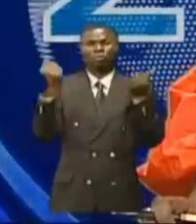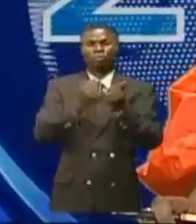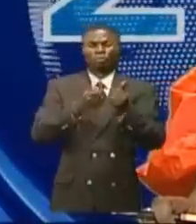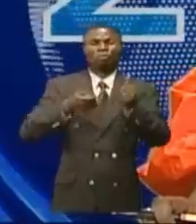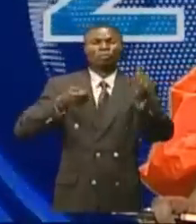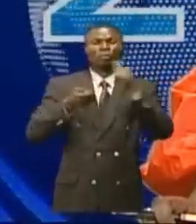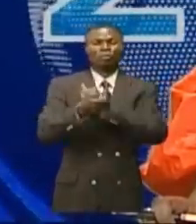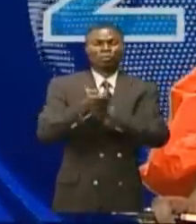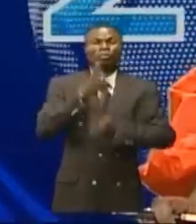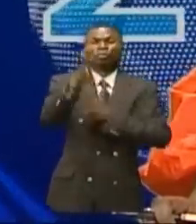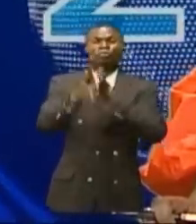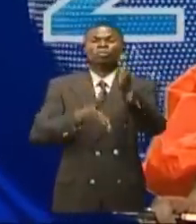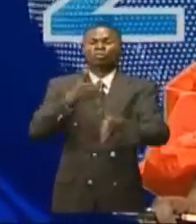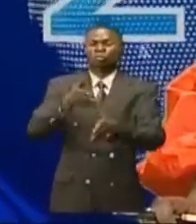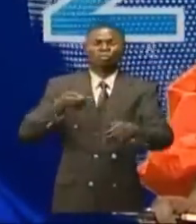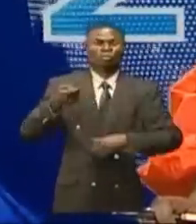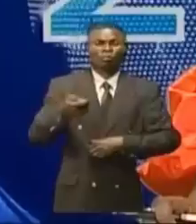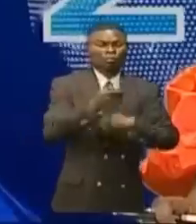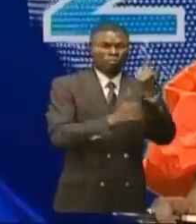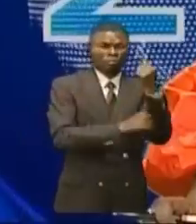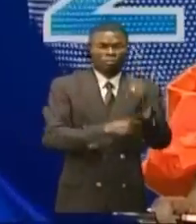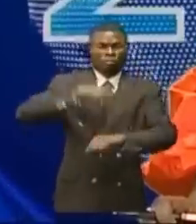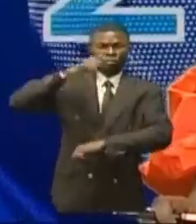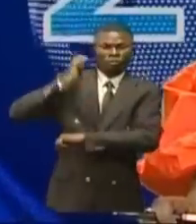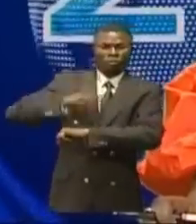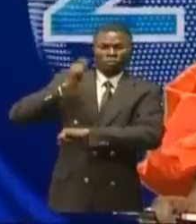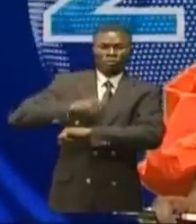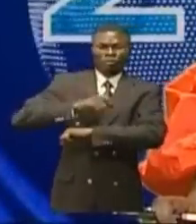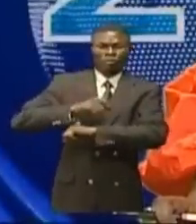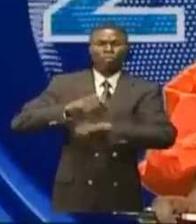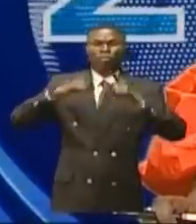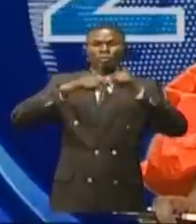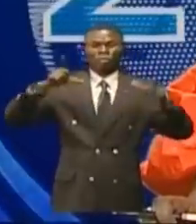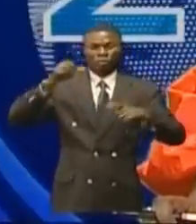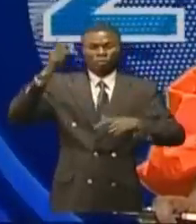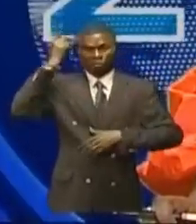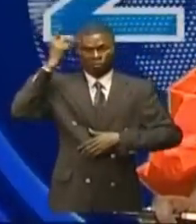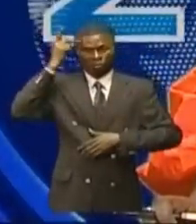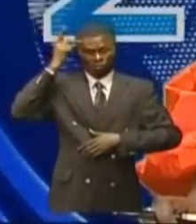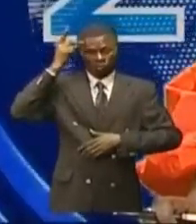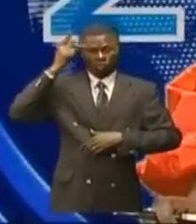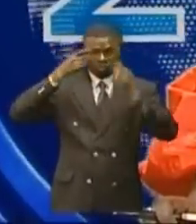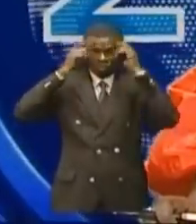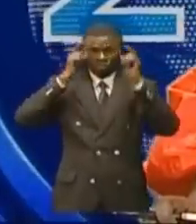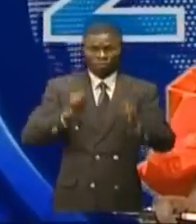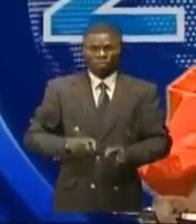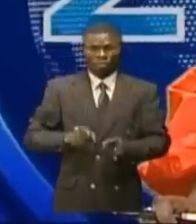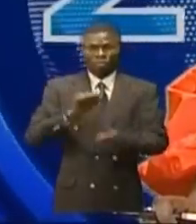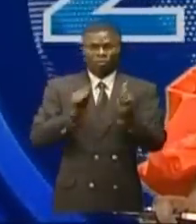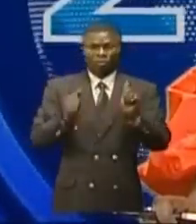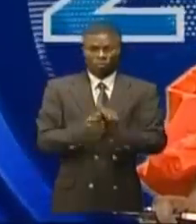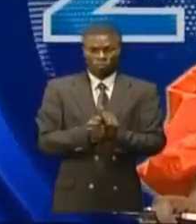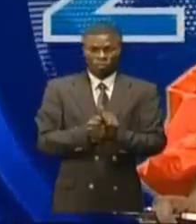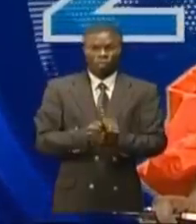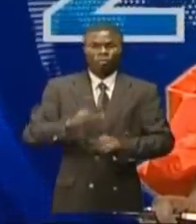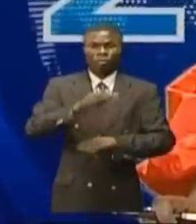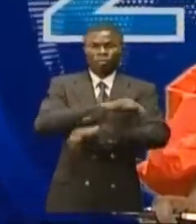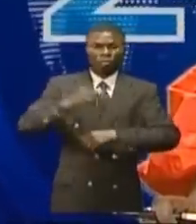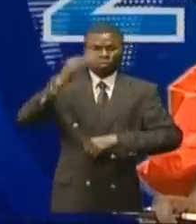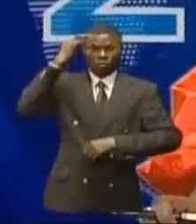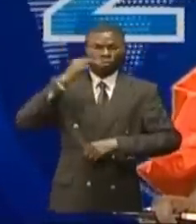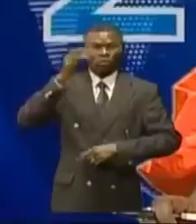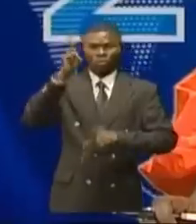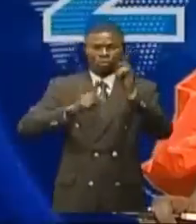à main armée et assassinat. Le tribunal de grande instance de Kinshasa a rendu son jugement dans l'affaire qui oppose le ministère public